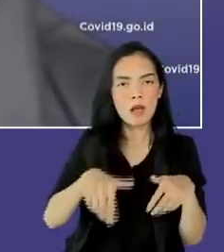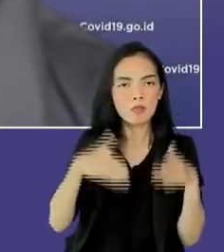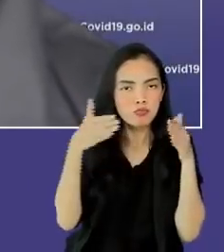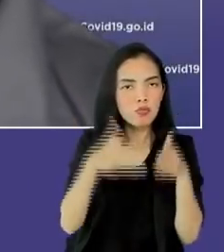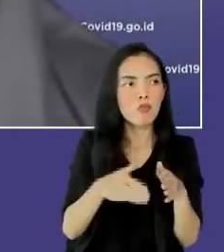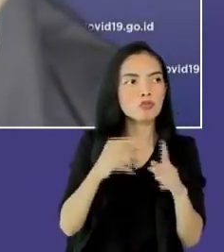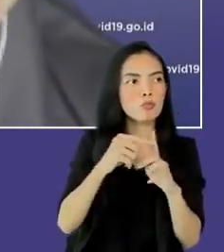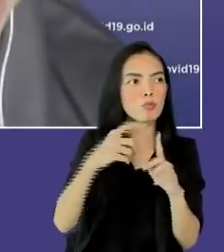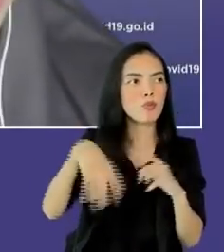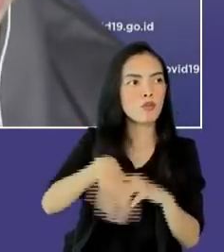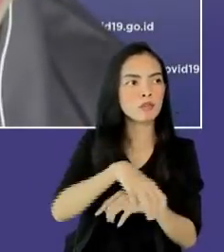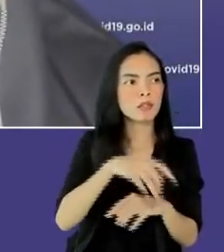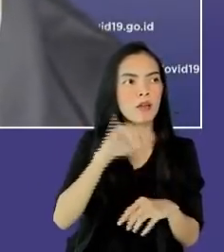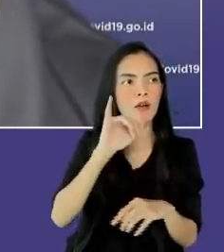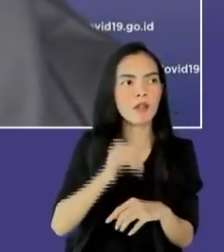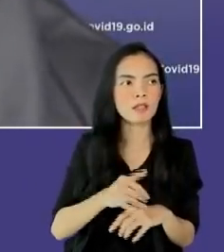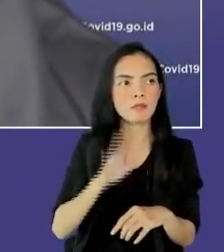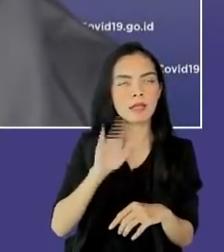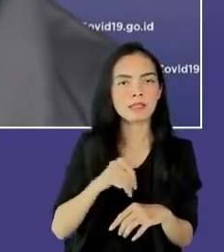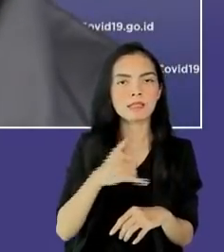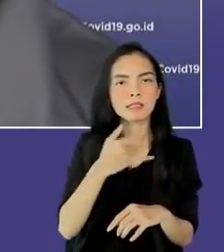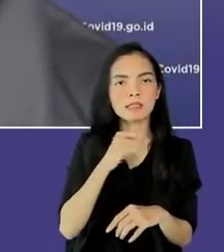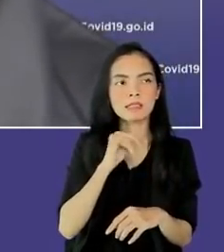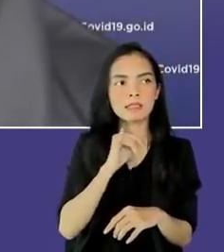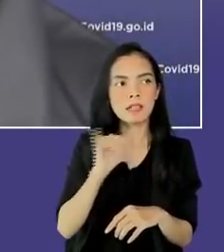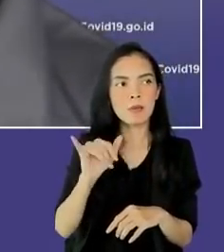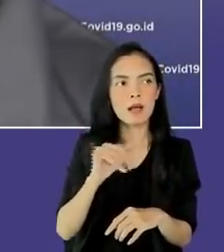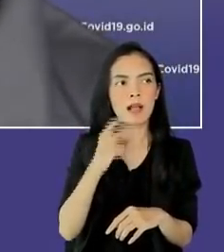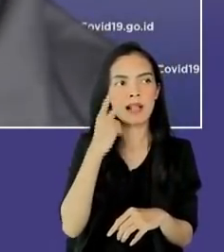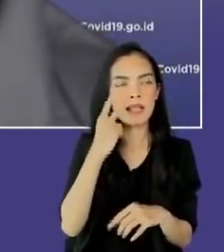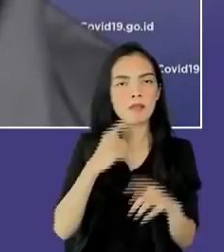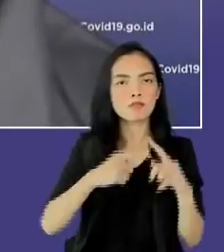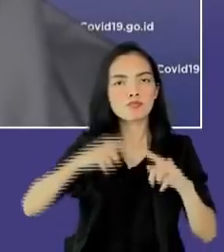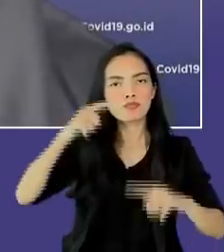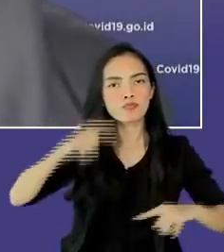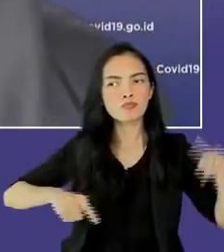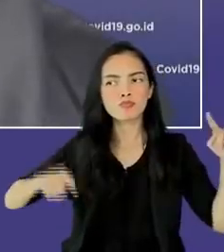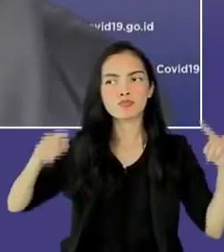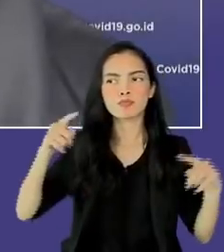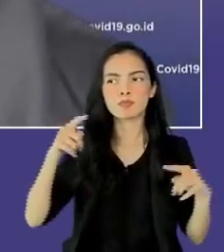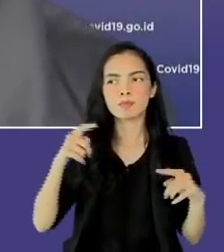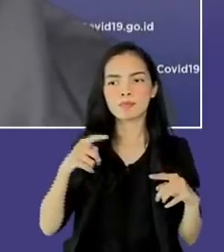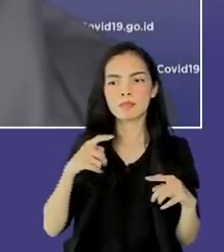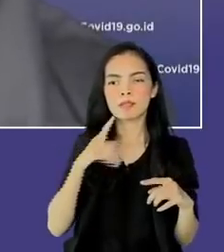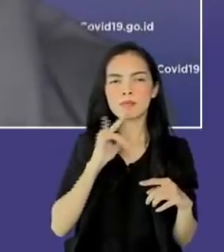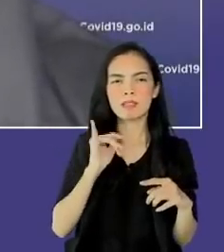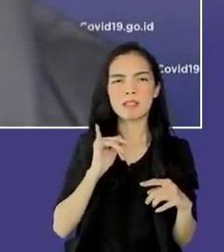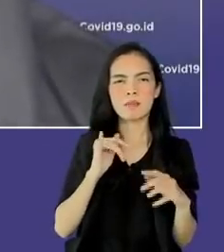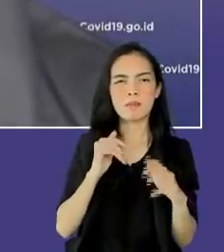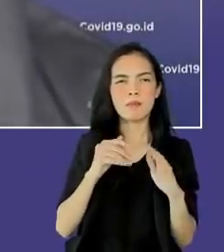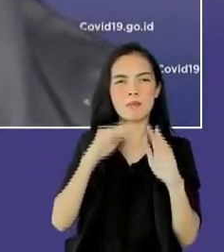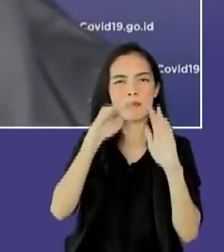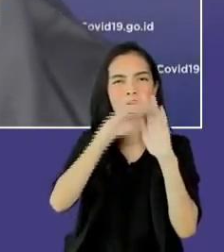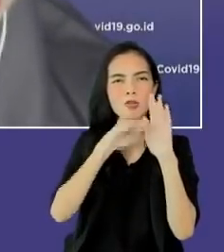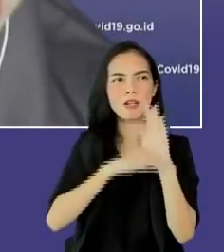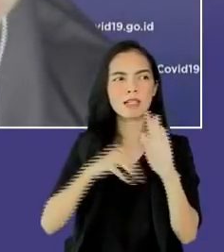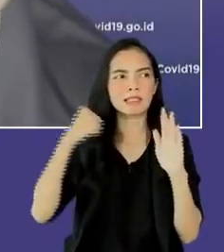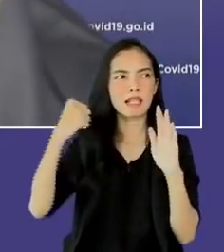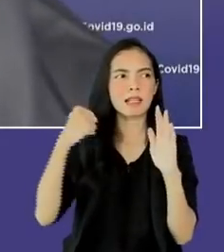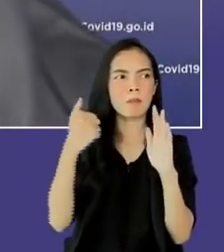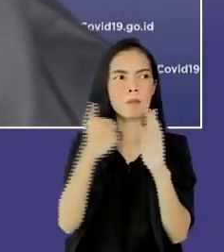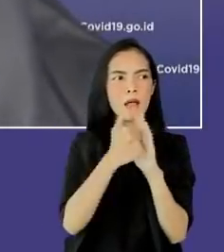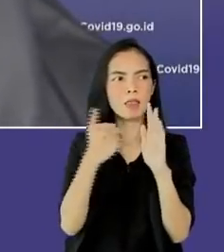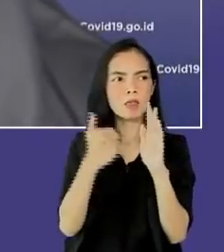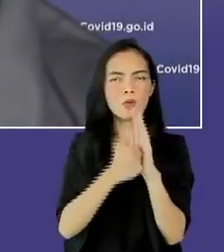provinsi dan masih sama evaluasinya, dalam artian kita melihat sangat bervariasi ya tingkat kepatuhan yang ada di level provinsi.